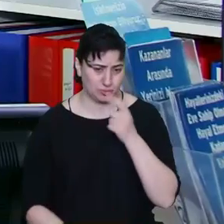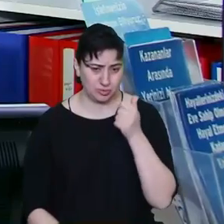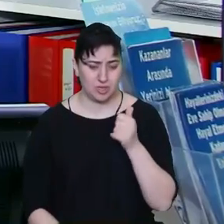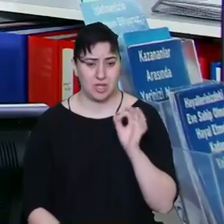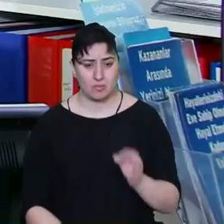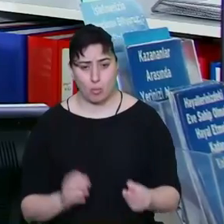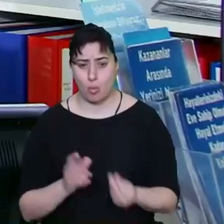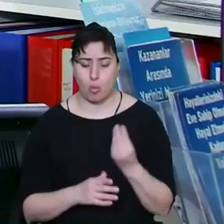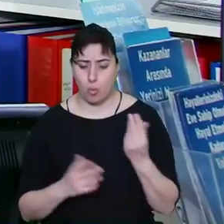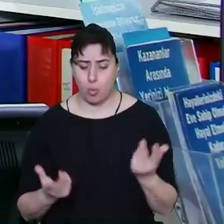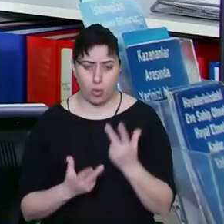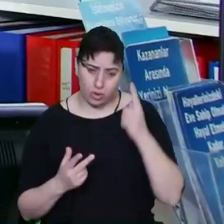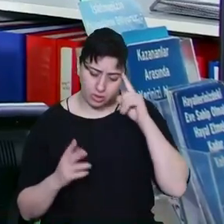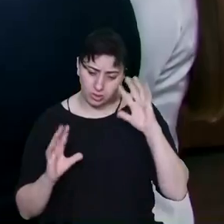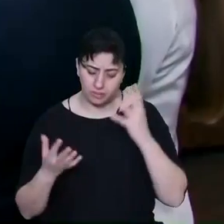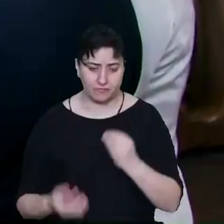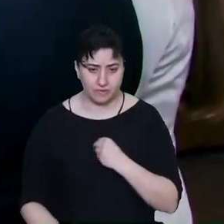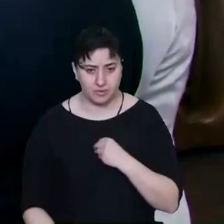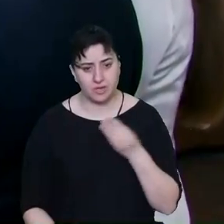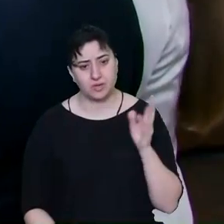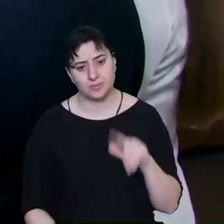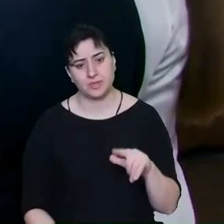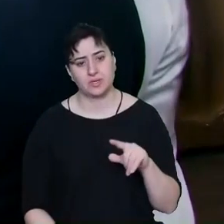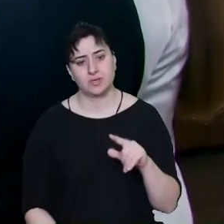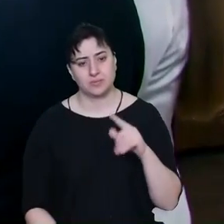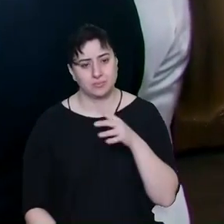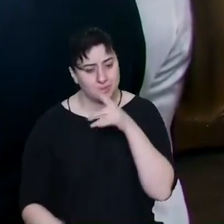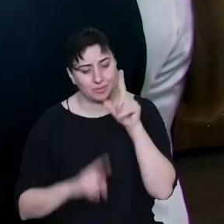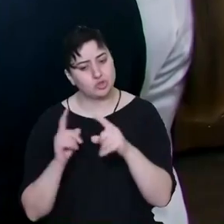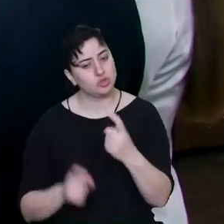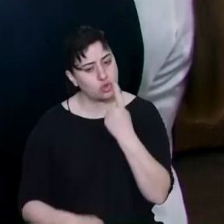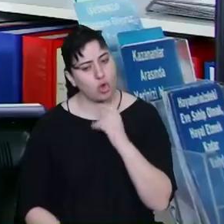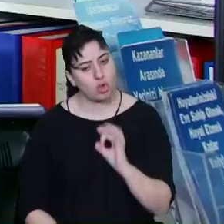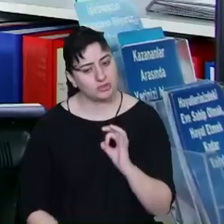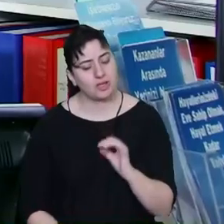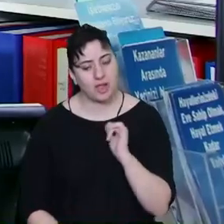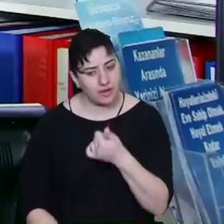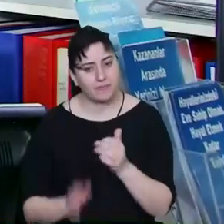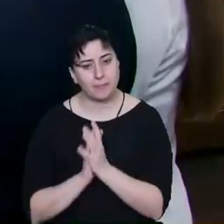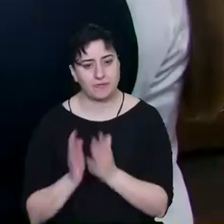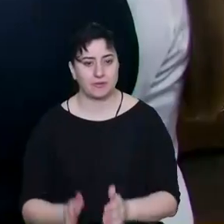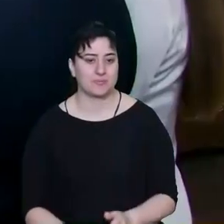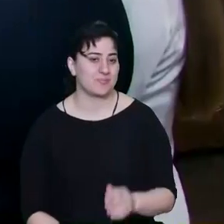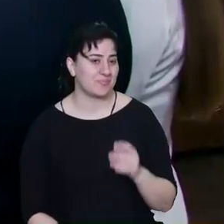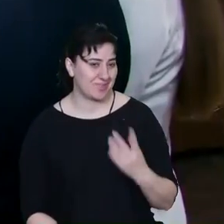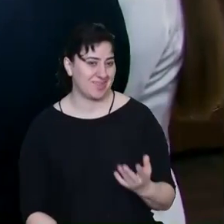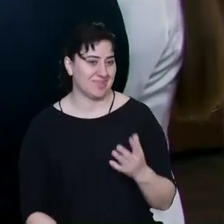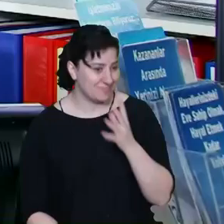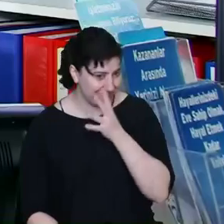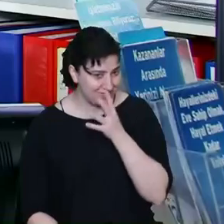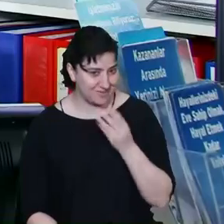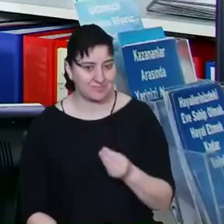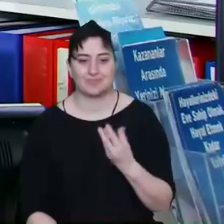Hem aniden belirdin, aklımı aldın. Hem de bilmeceyi soracaksın. Bravo. Evet Nurhan. Din din değil